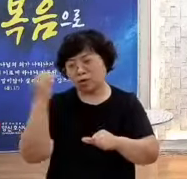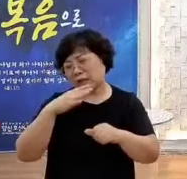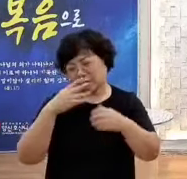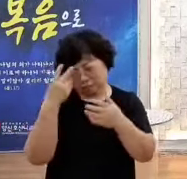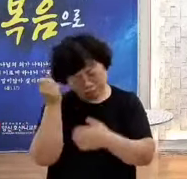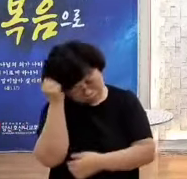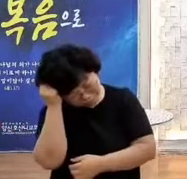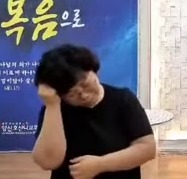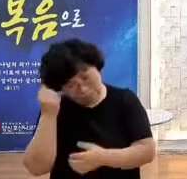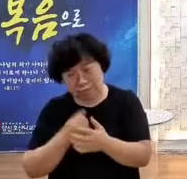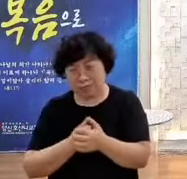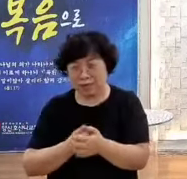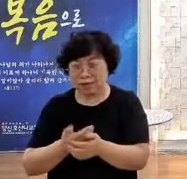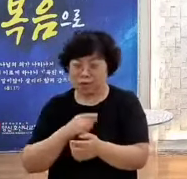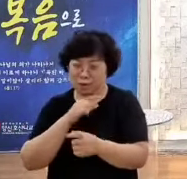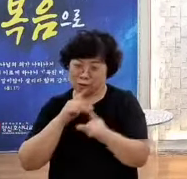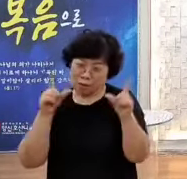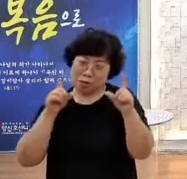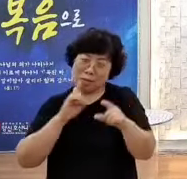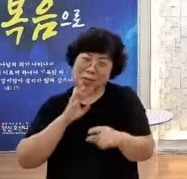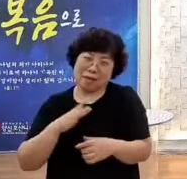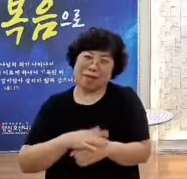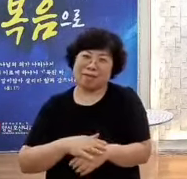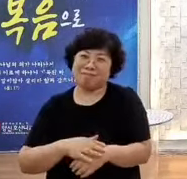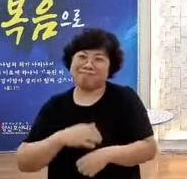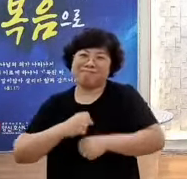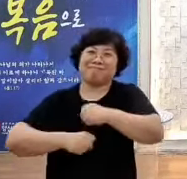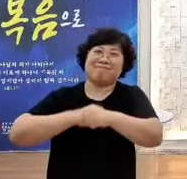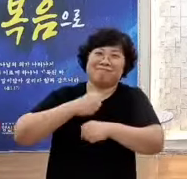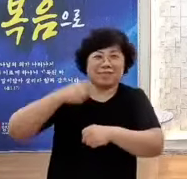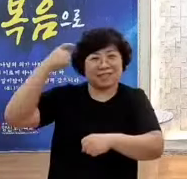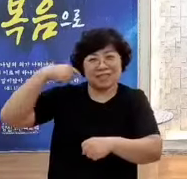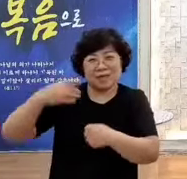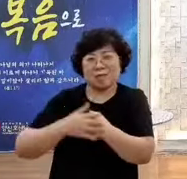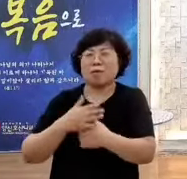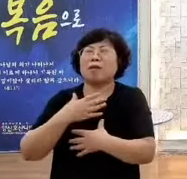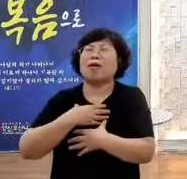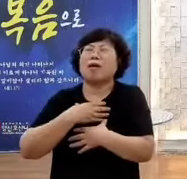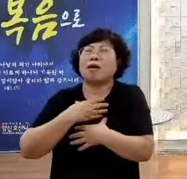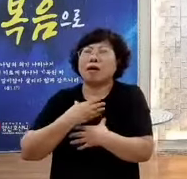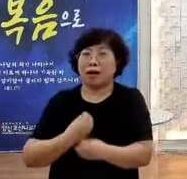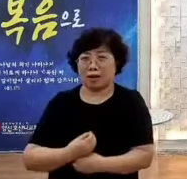그런 게 없는 날이 주일 저녁이라 얼마나 제가 안도감이 평안하고 그런 거예요.